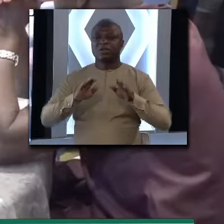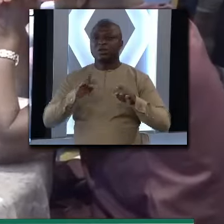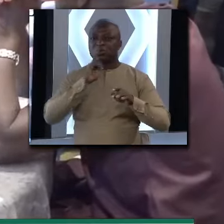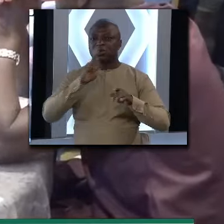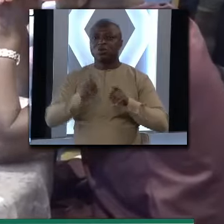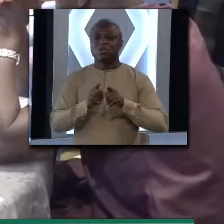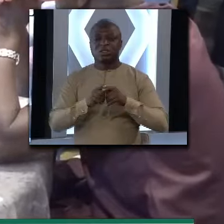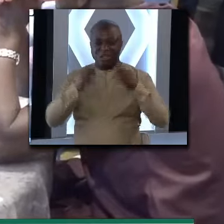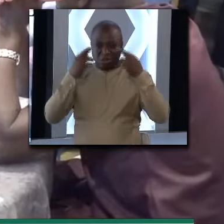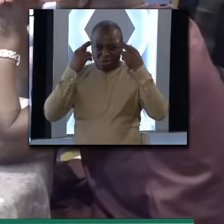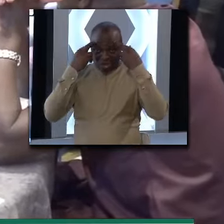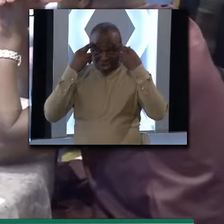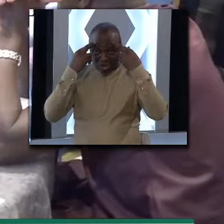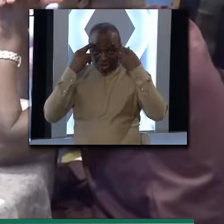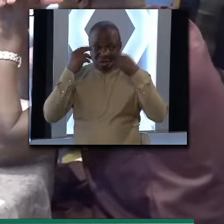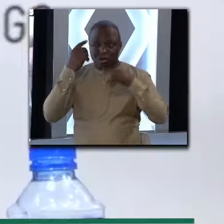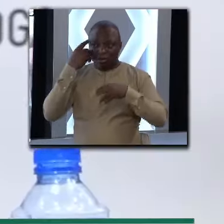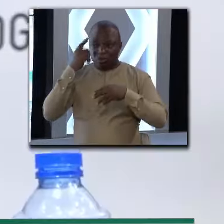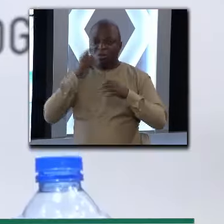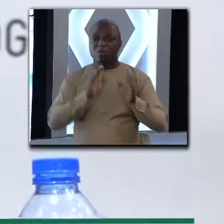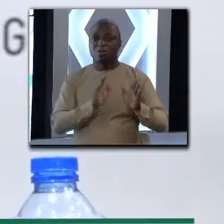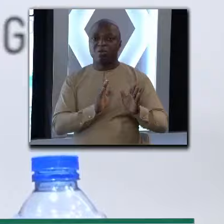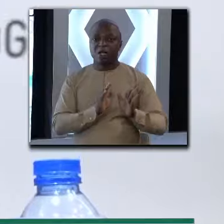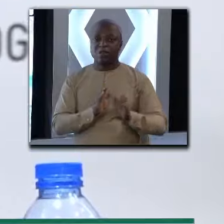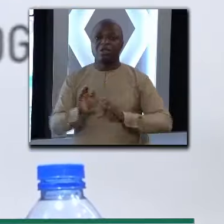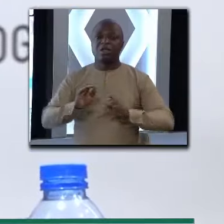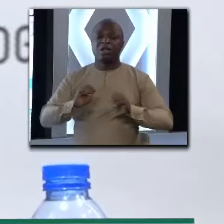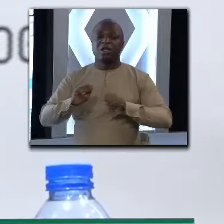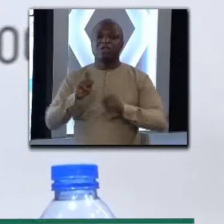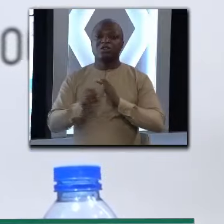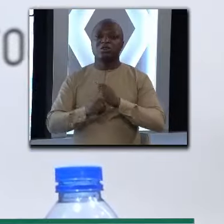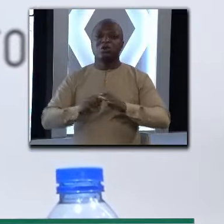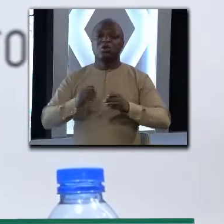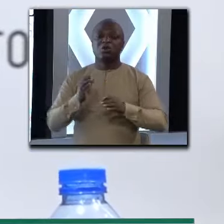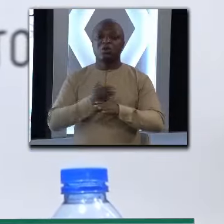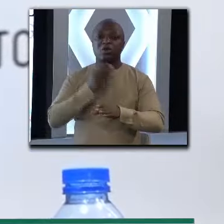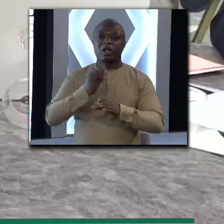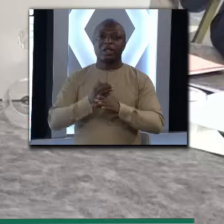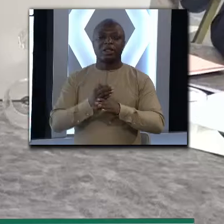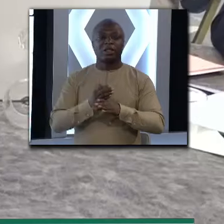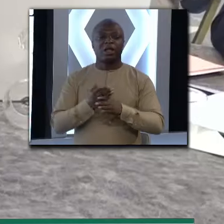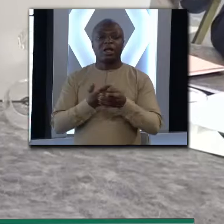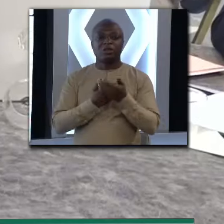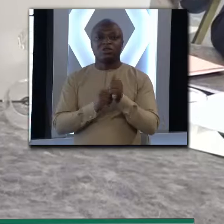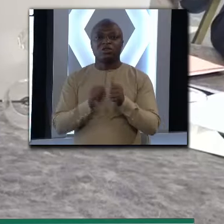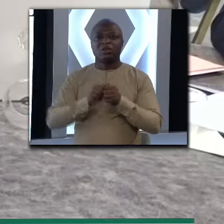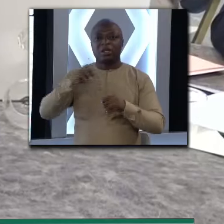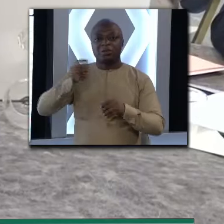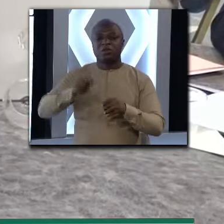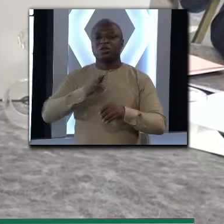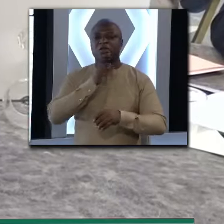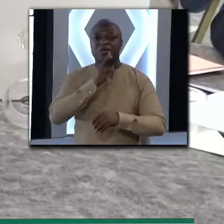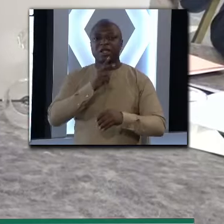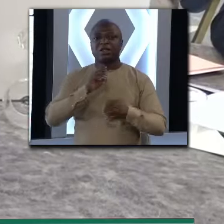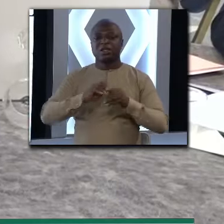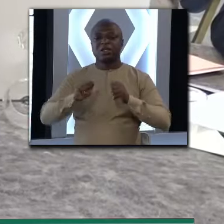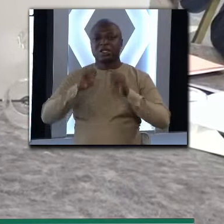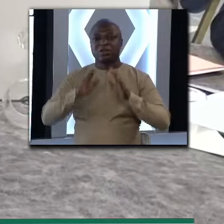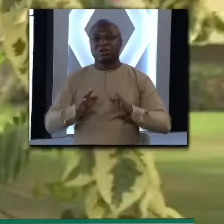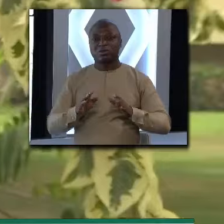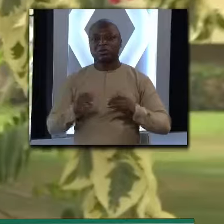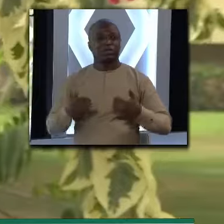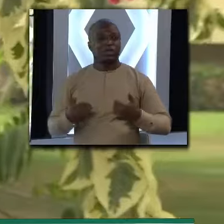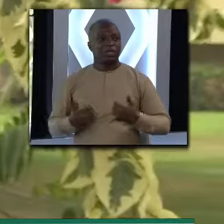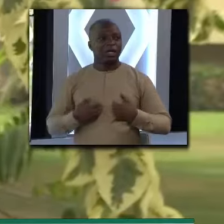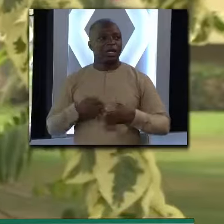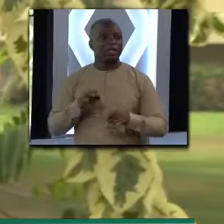en concertation pour planifier des actions concrètes en phase avec les besoins réels des acteurs. Il y a